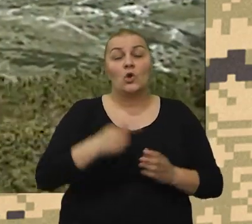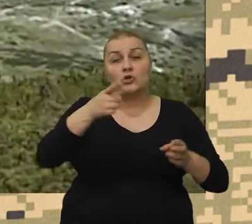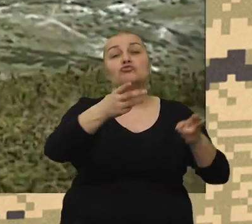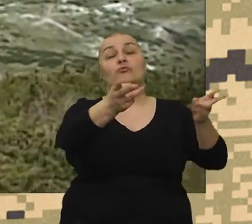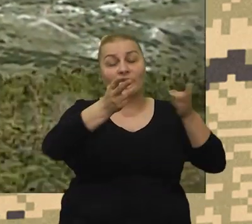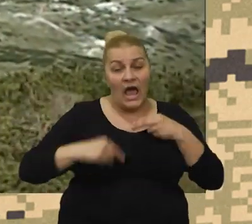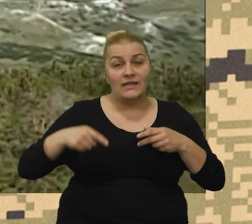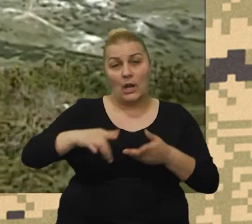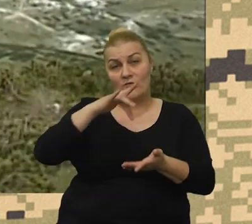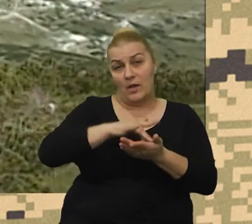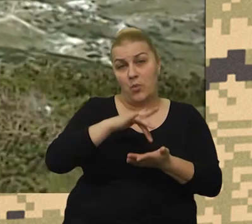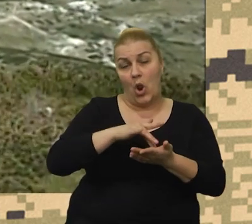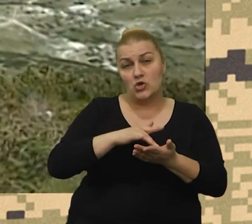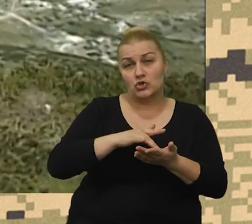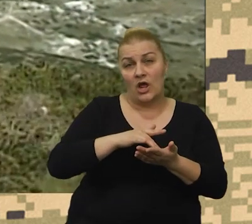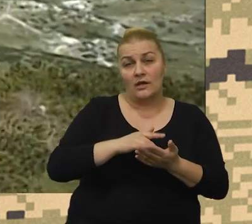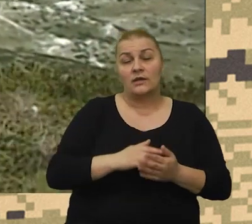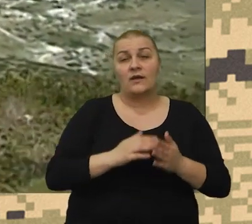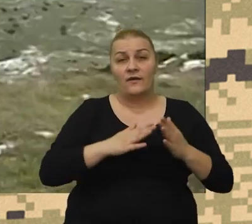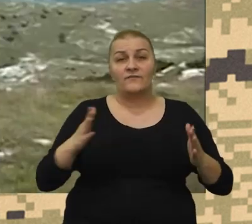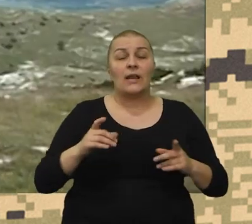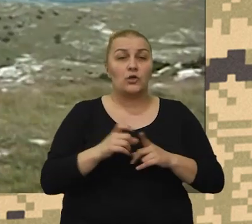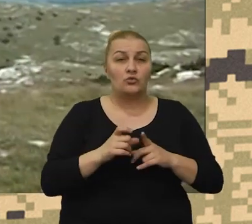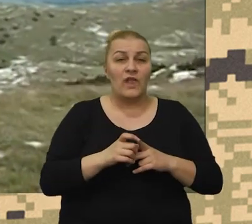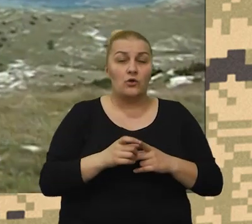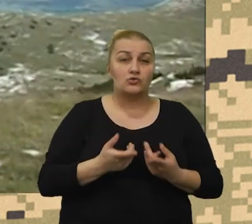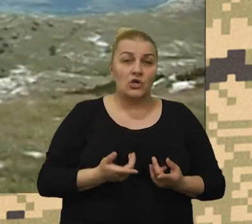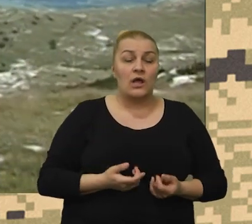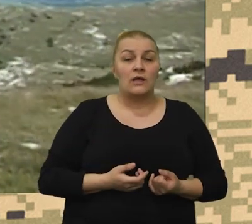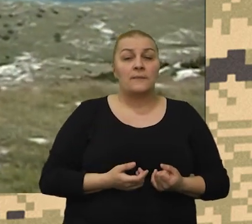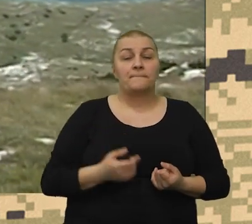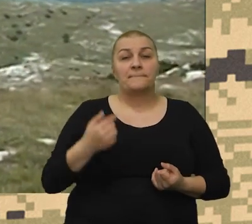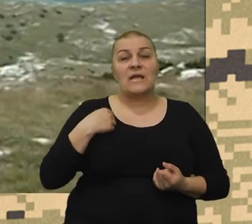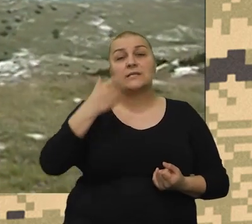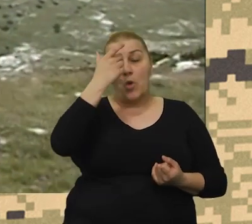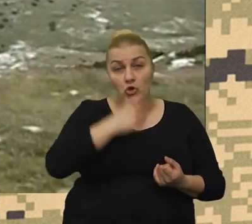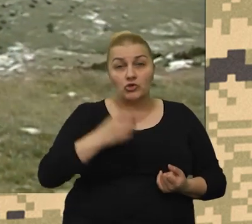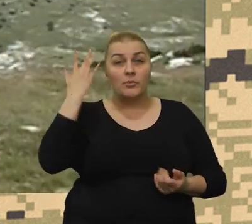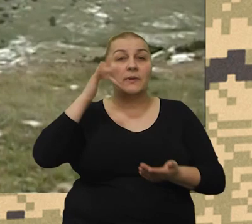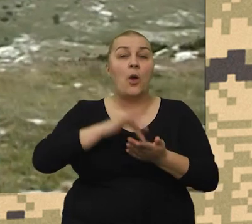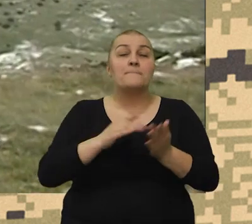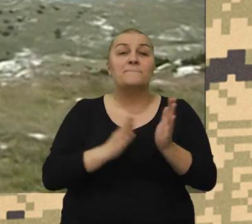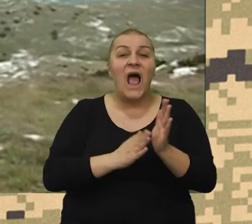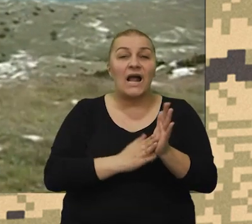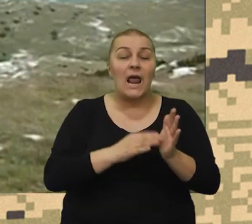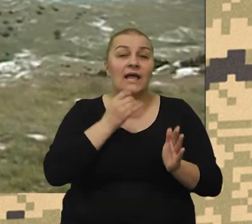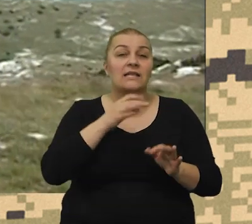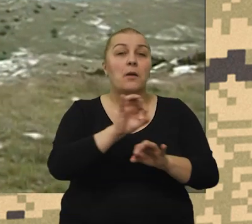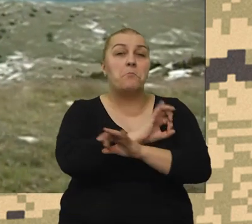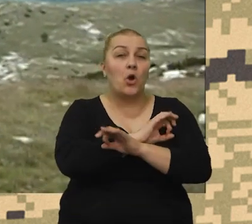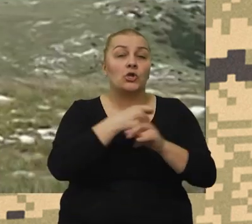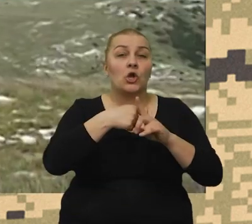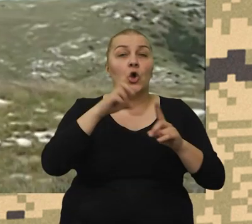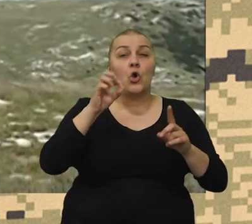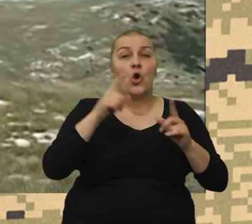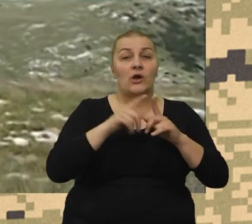11. oni su vratili položaj na veliki Dubjakuša. I tada osobno sam ja bio na Maglaj, na Izem, kad je pokojni